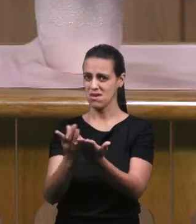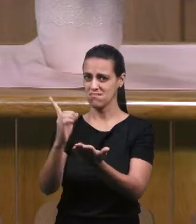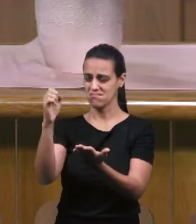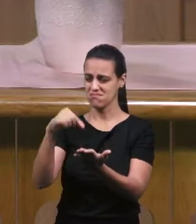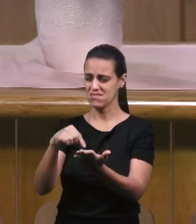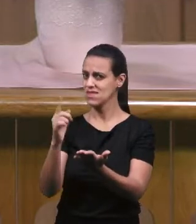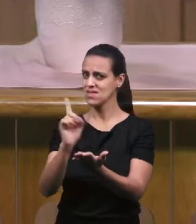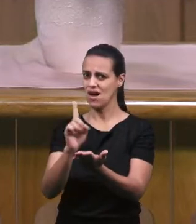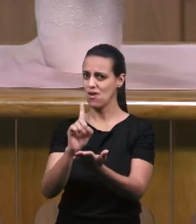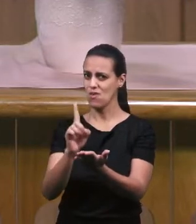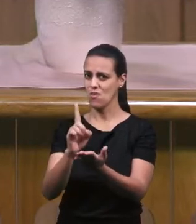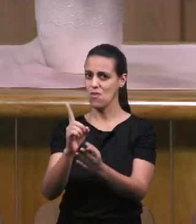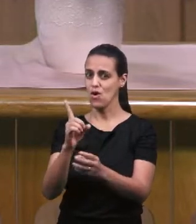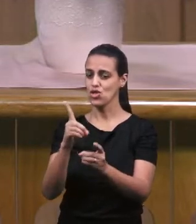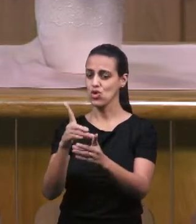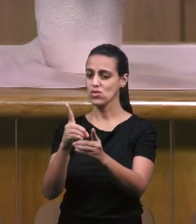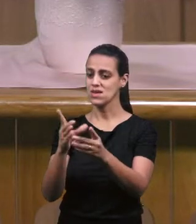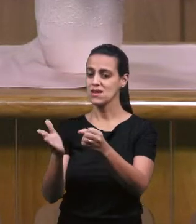la parole,